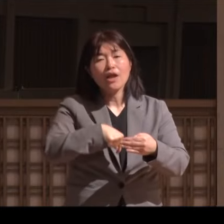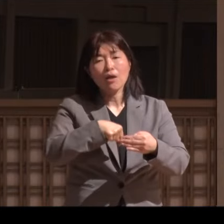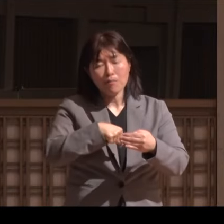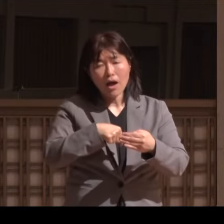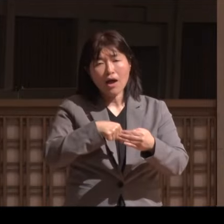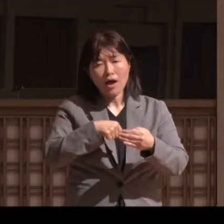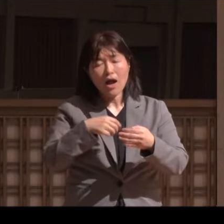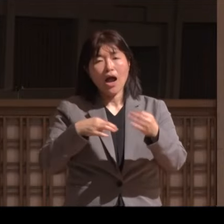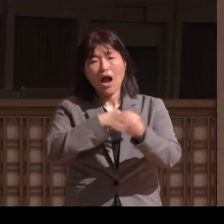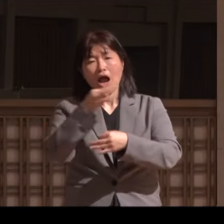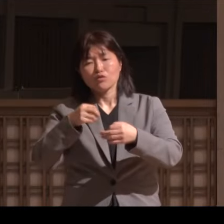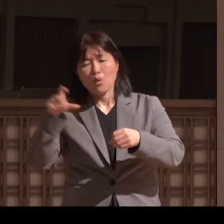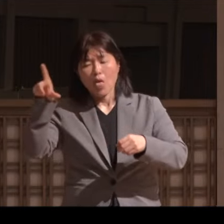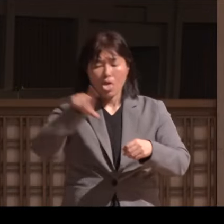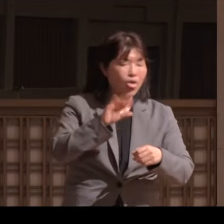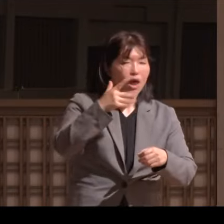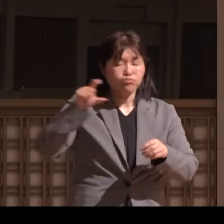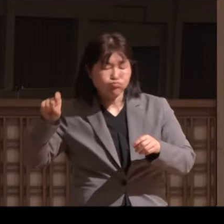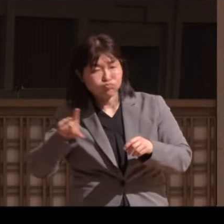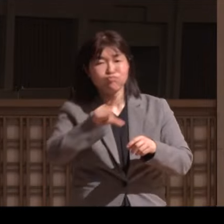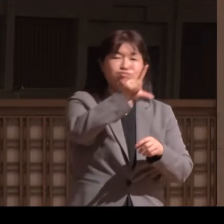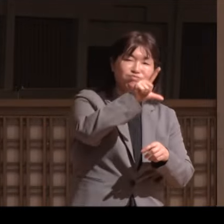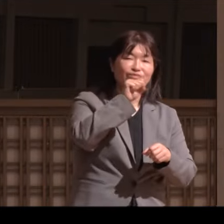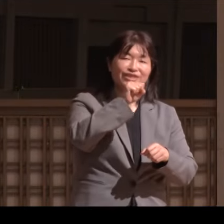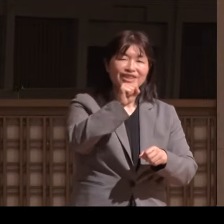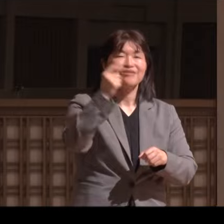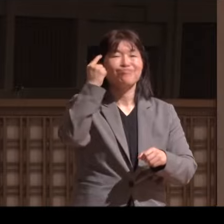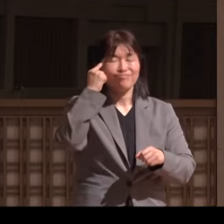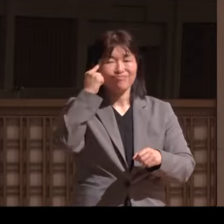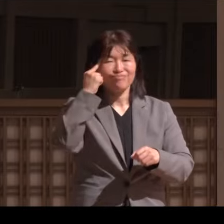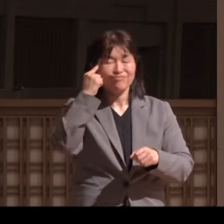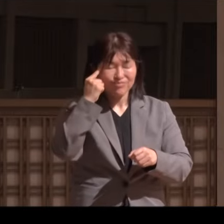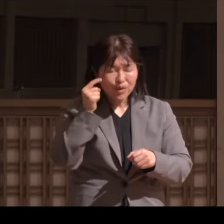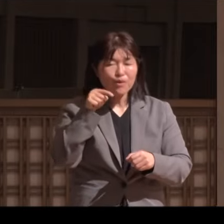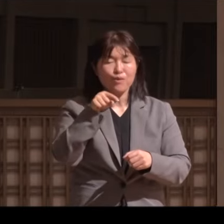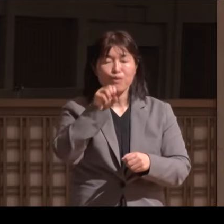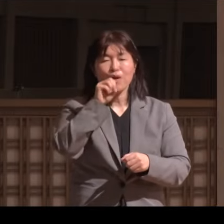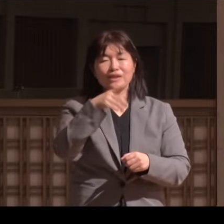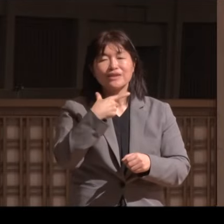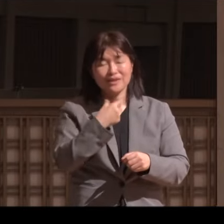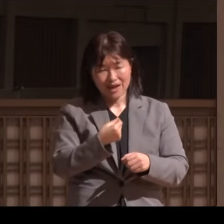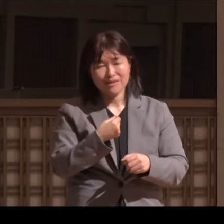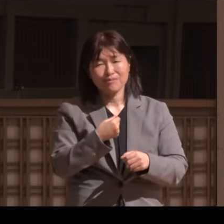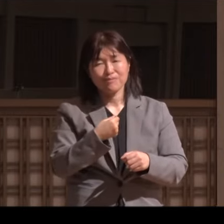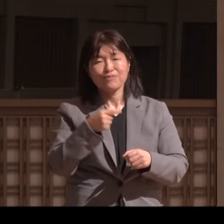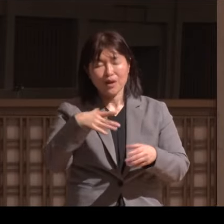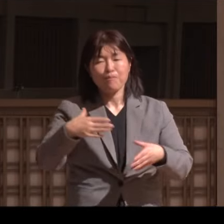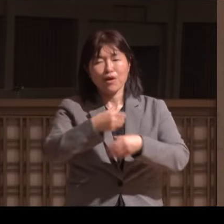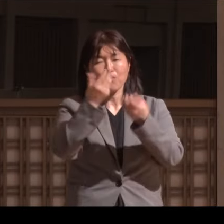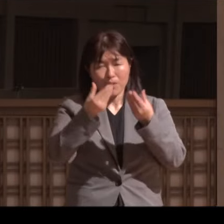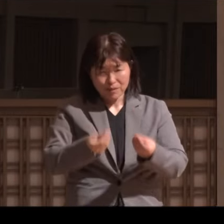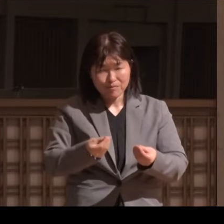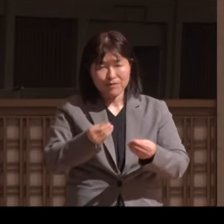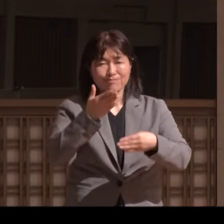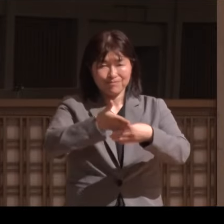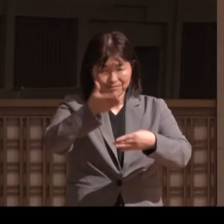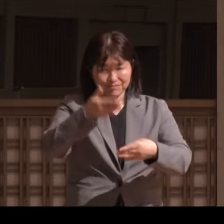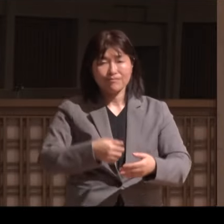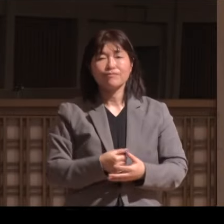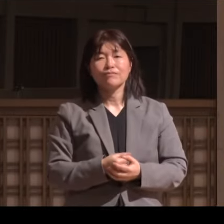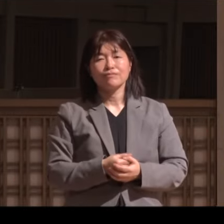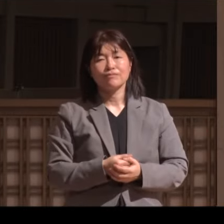いう風になことをえ言い残しておりましたのでお伝えすることでまとめに変えさせていただきますどうもありがとうござい